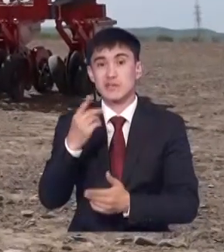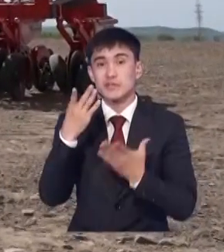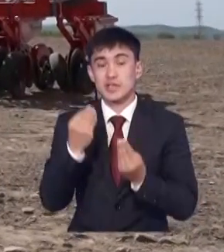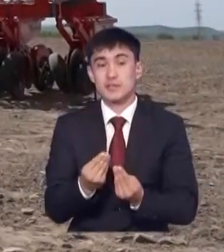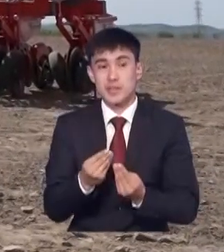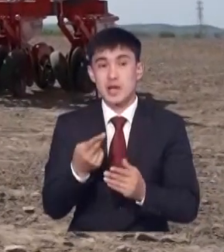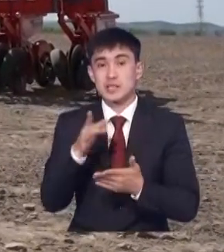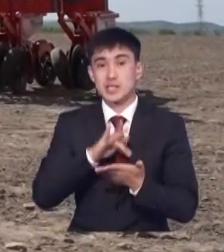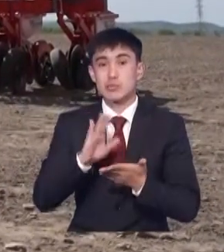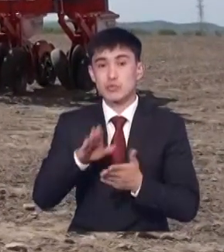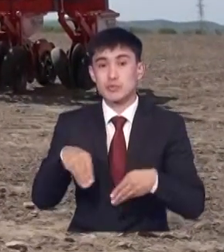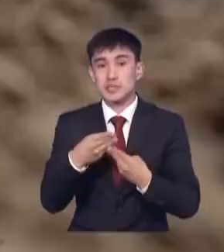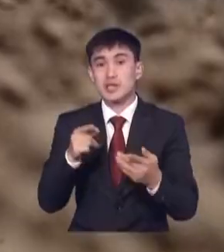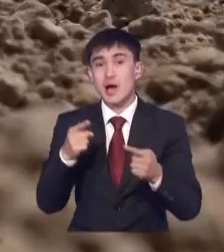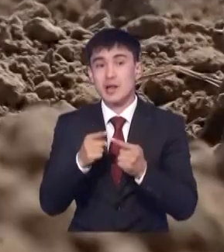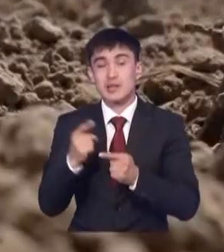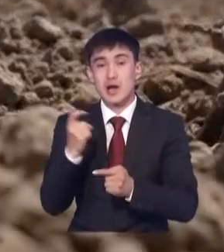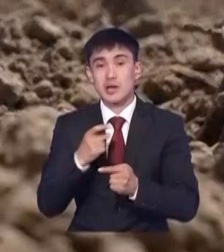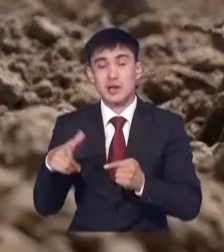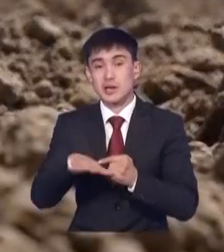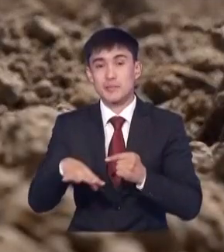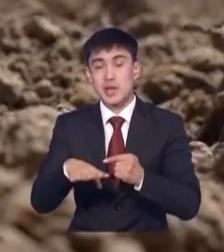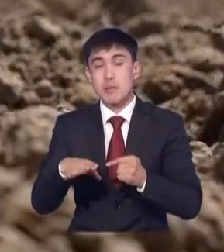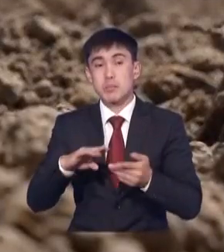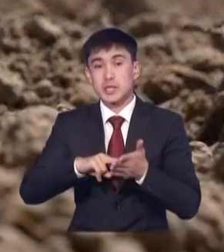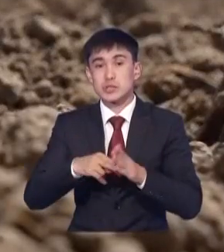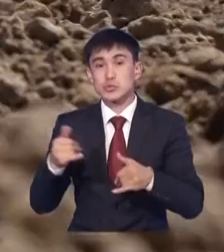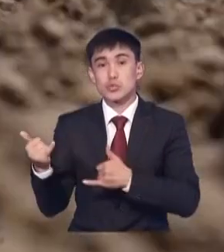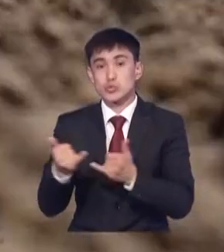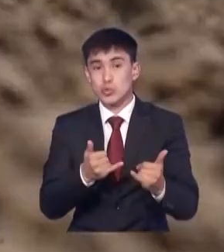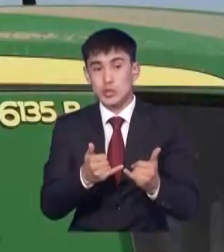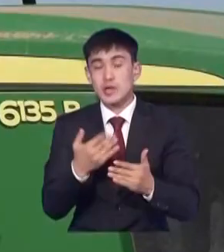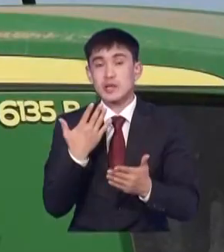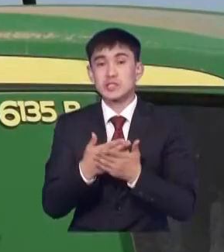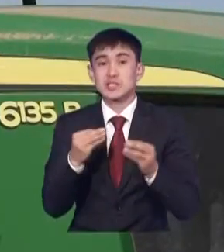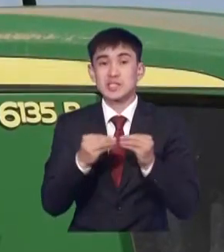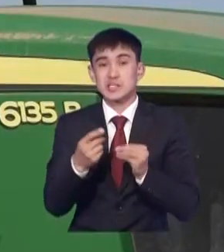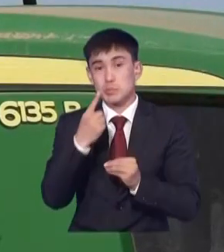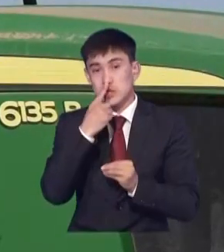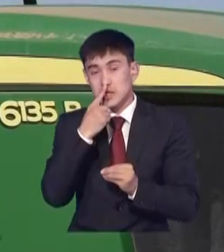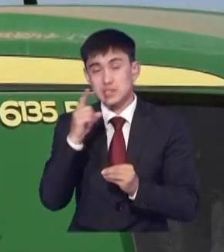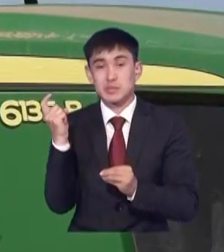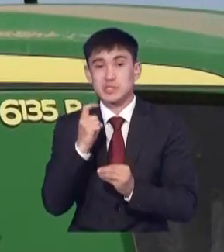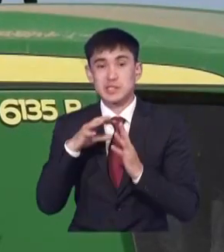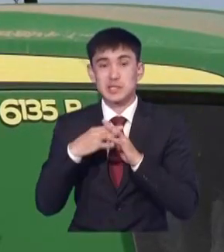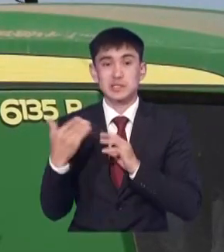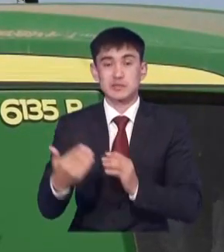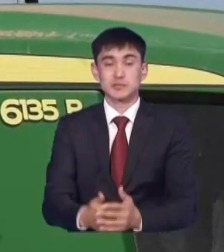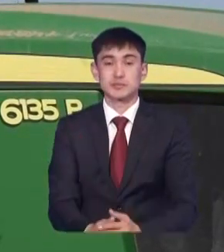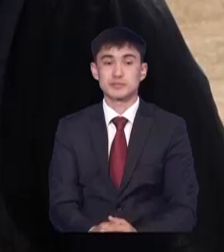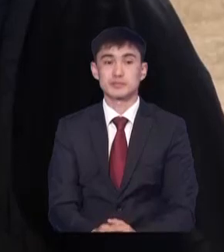центр будет предоставлять технику в аренду аграриям. Таким образом, планируется оказать услуги порядка 10 ближайшим крестьянским хозяйствам.